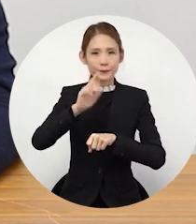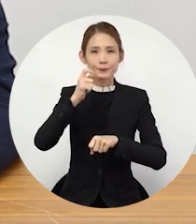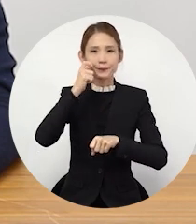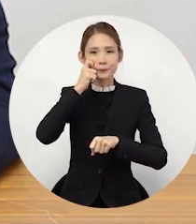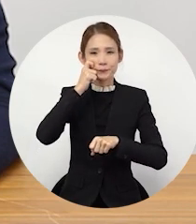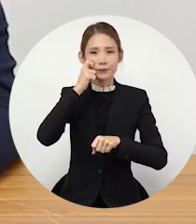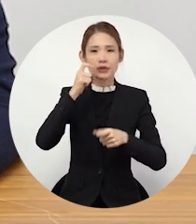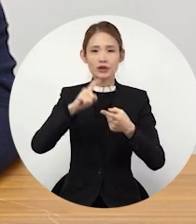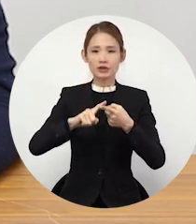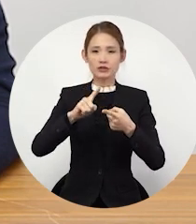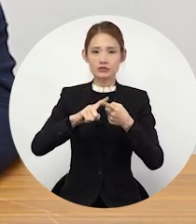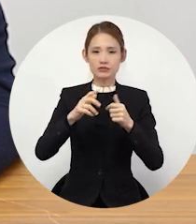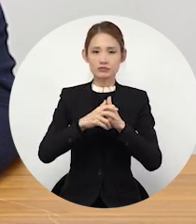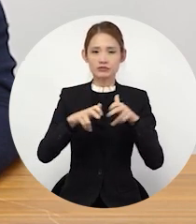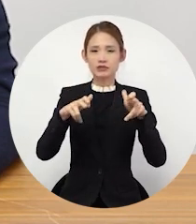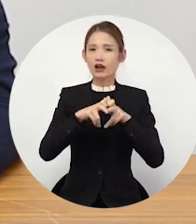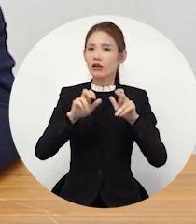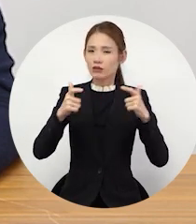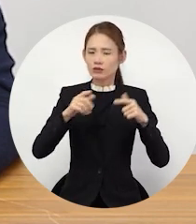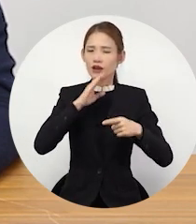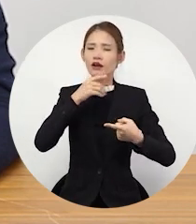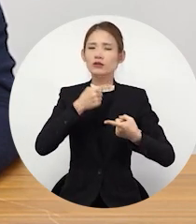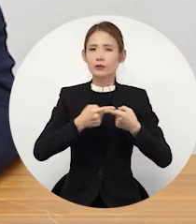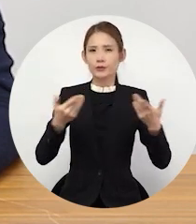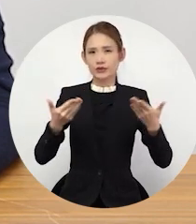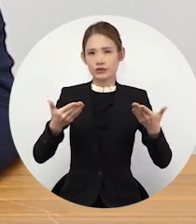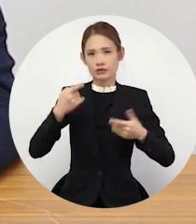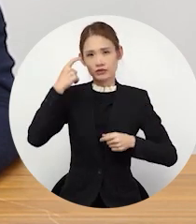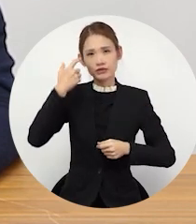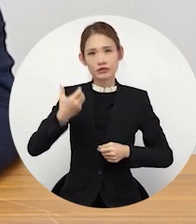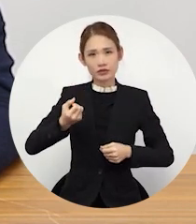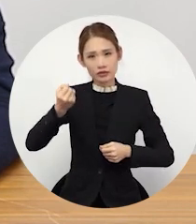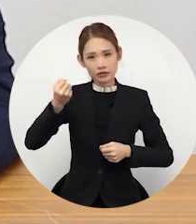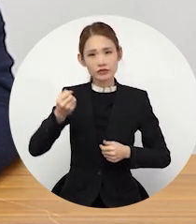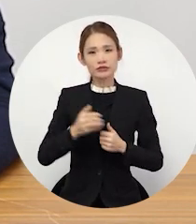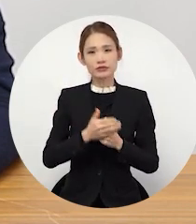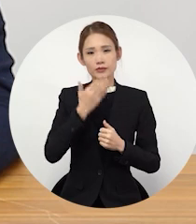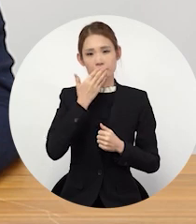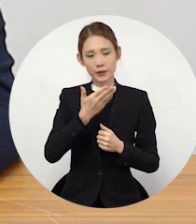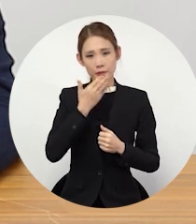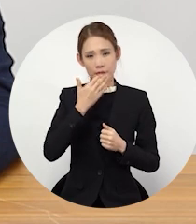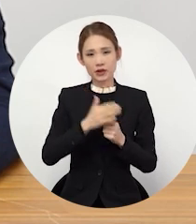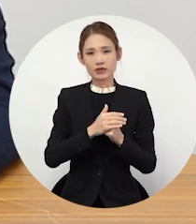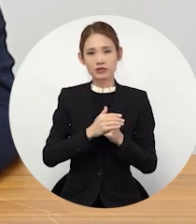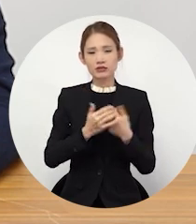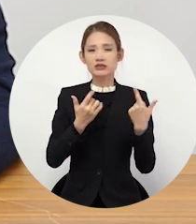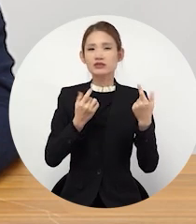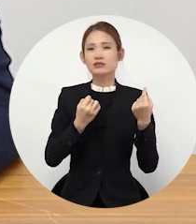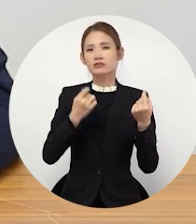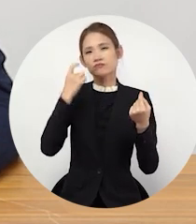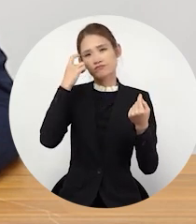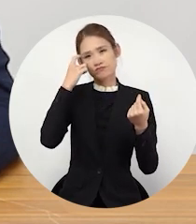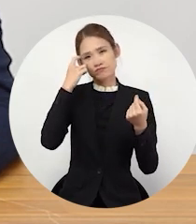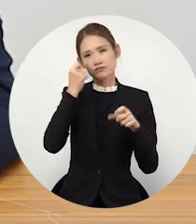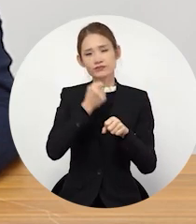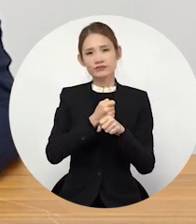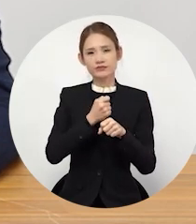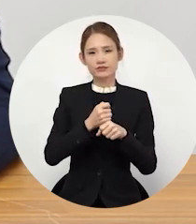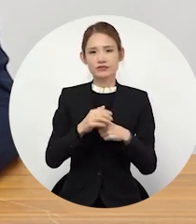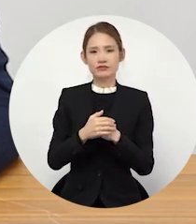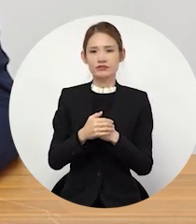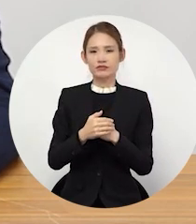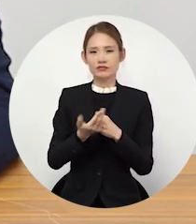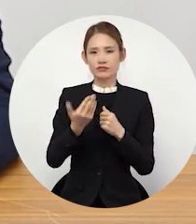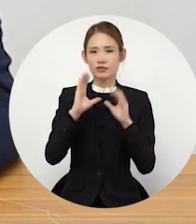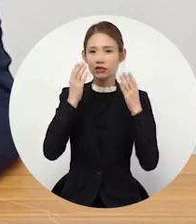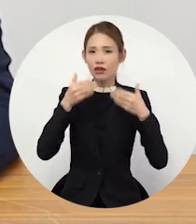것에 대해서는 이건 장애가 아니고 정말 당연한 거다라고 이렇게 생각을 해주실 수 있고 그렇게 생각을 해 오시잖아요.